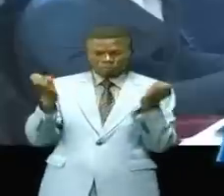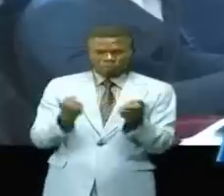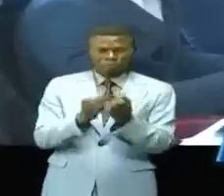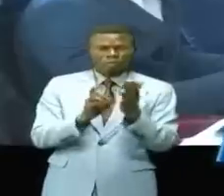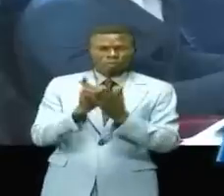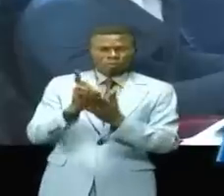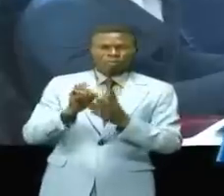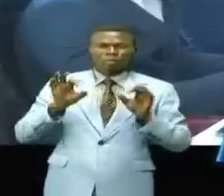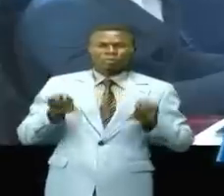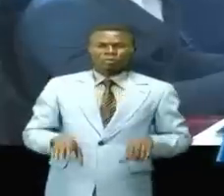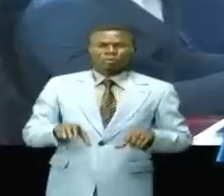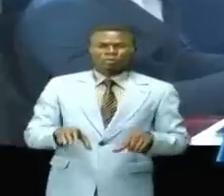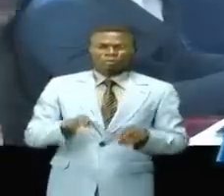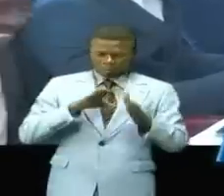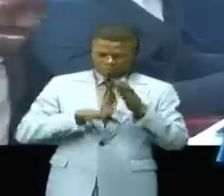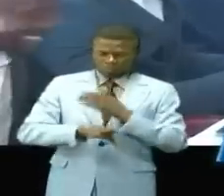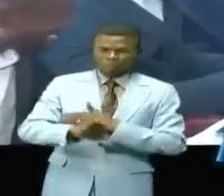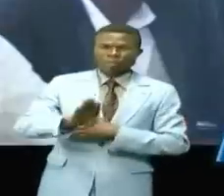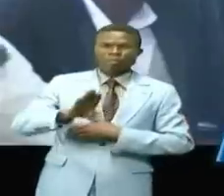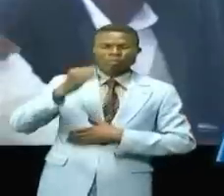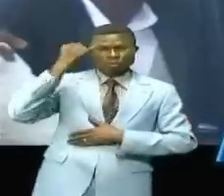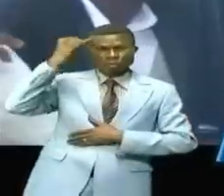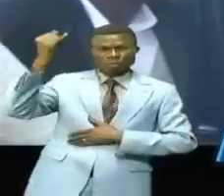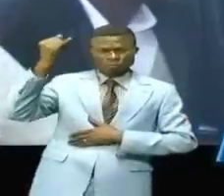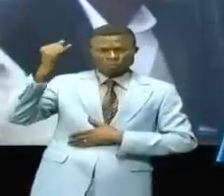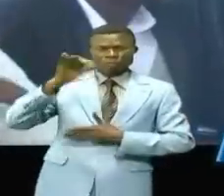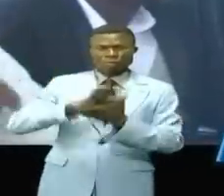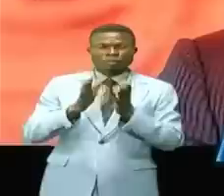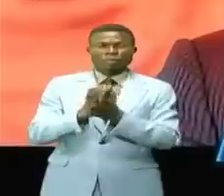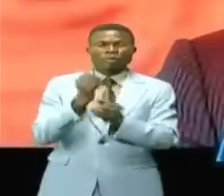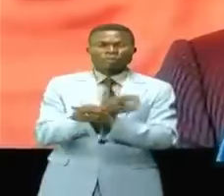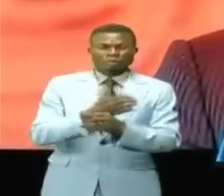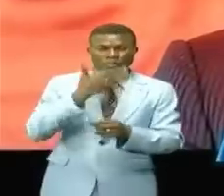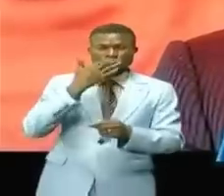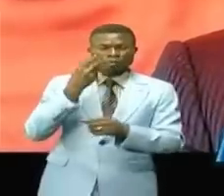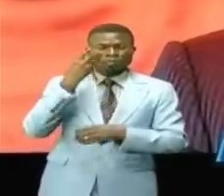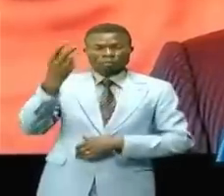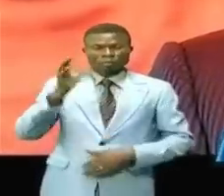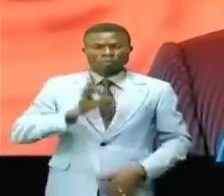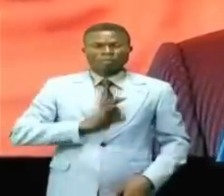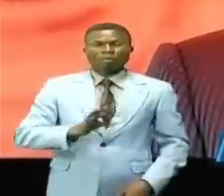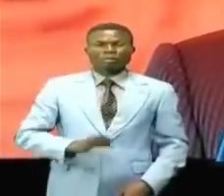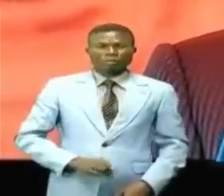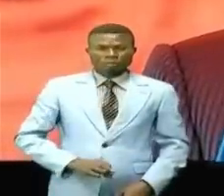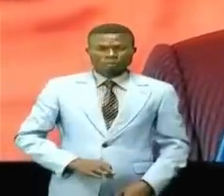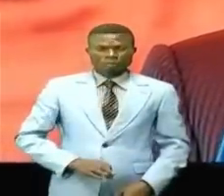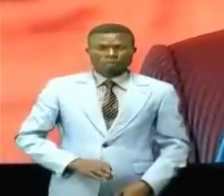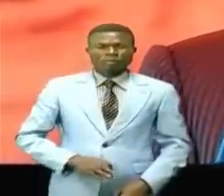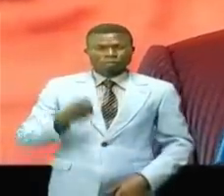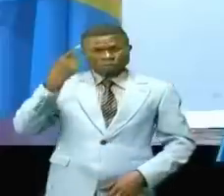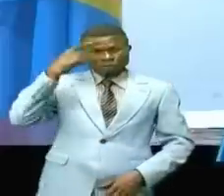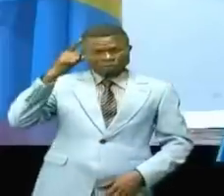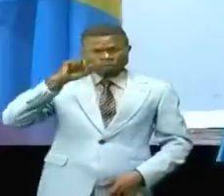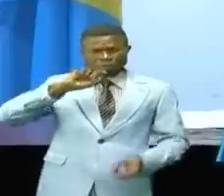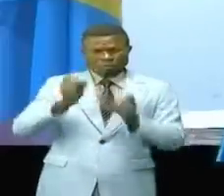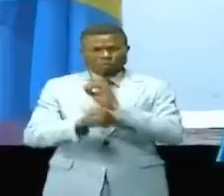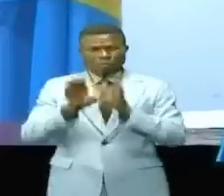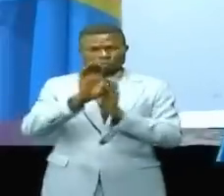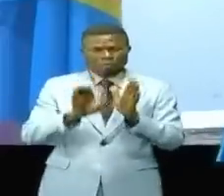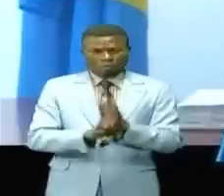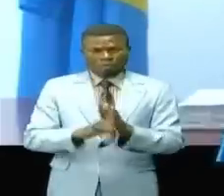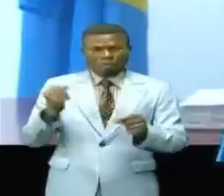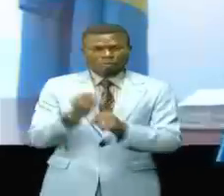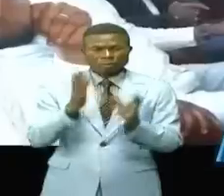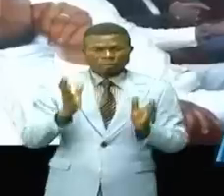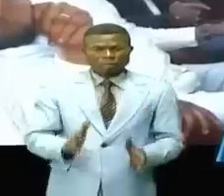industriel en RDC, s'inscrit dans le cadre de la matérialisation de la vision du chef de l'État, celle d'améliorer les conditions de